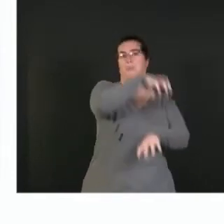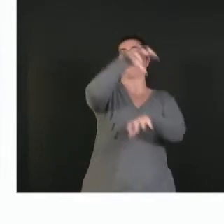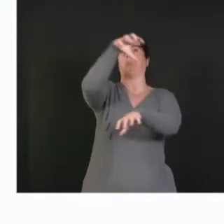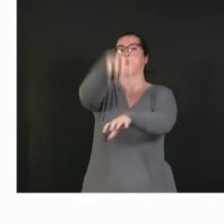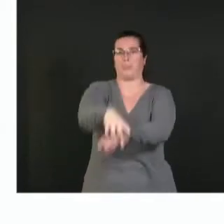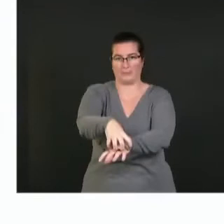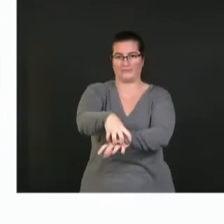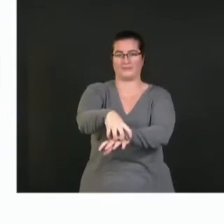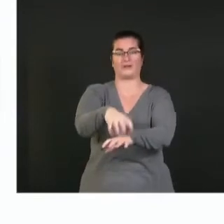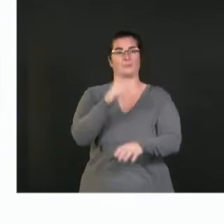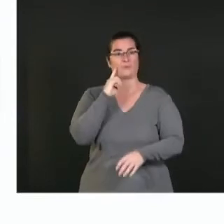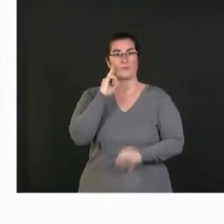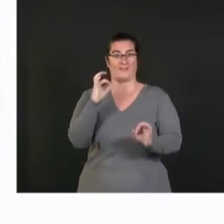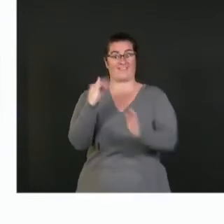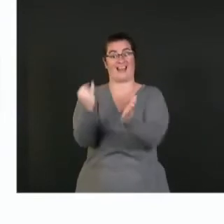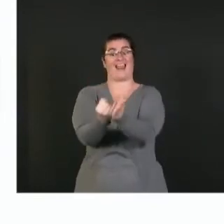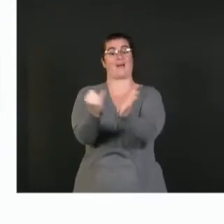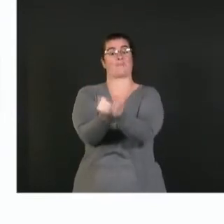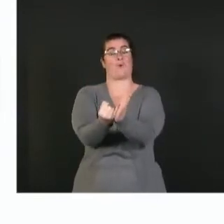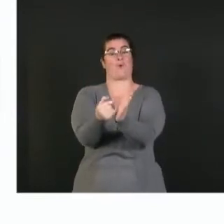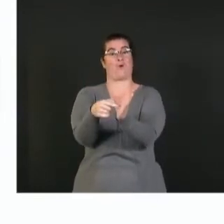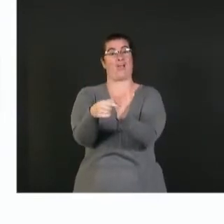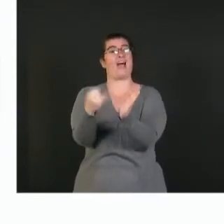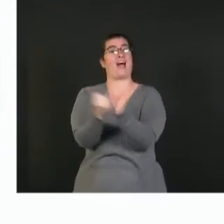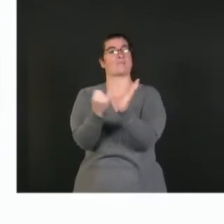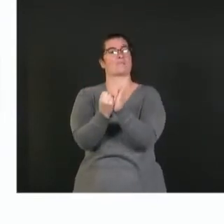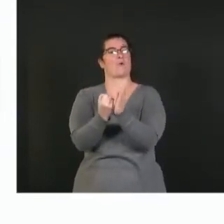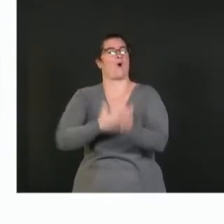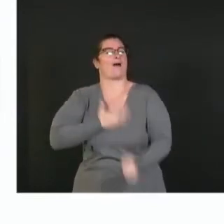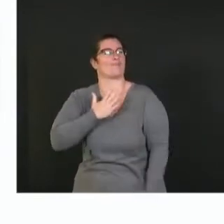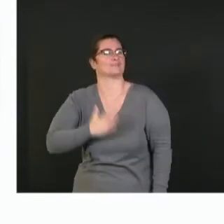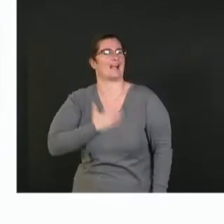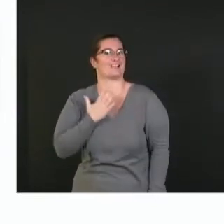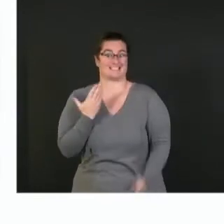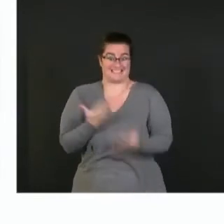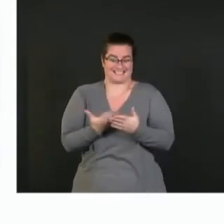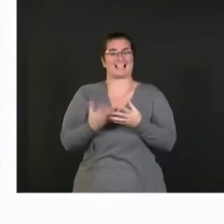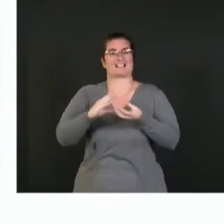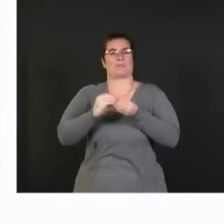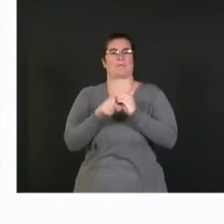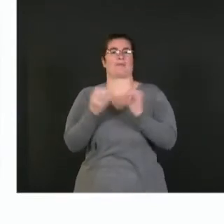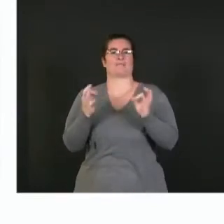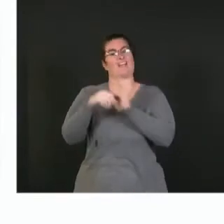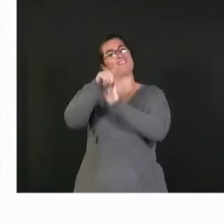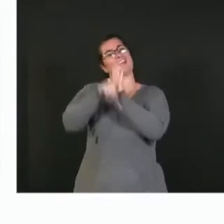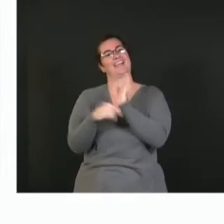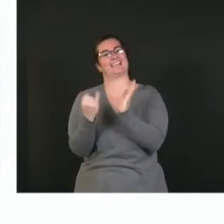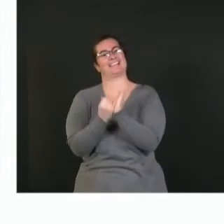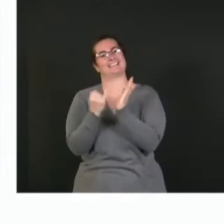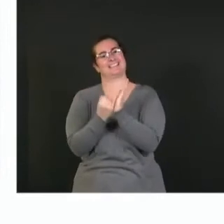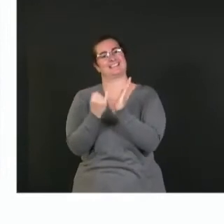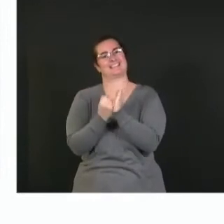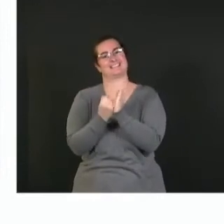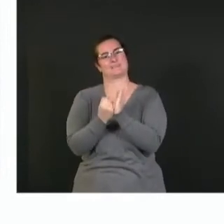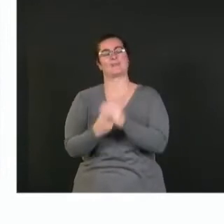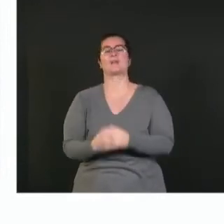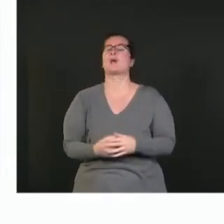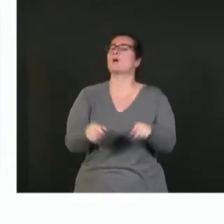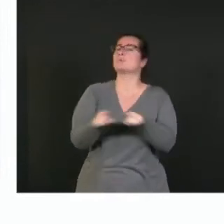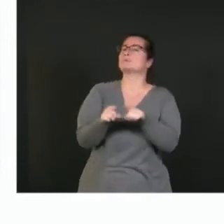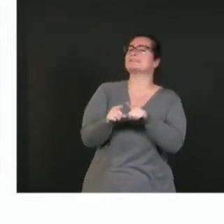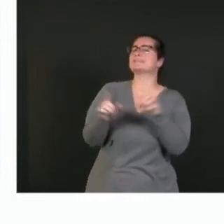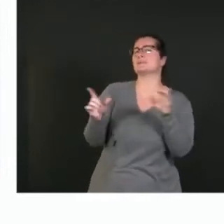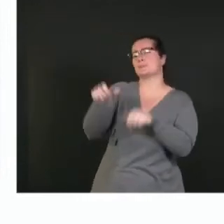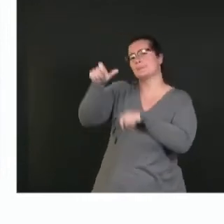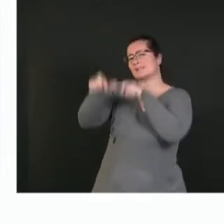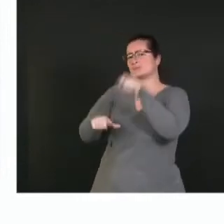faire de la rénovation en centre-ville. Il y a un vrai problème de fiscalité. Et les travaux aussi d'Alice Colset, qui termine sa thèse sur